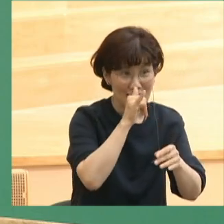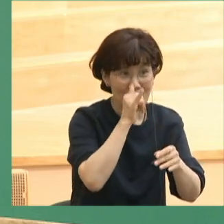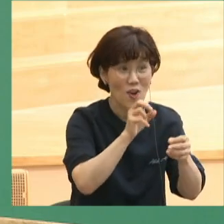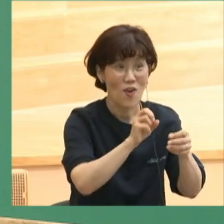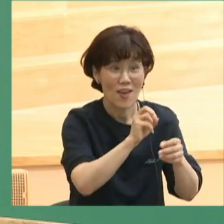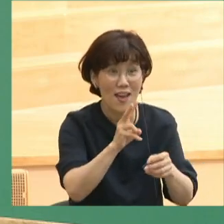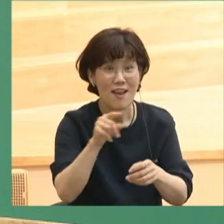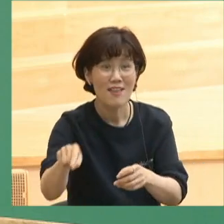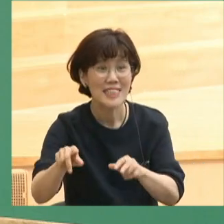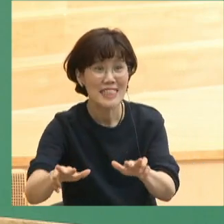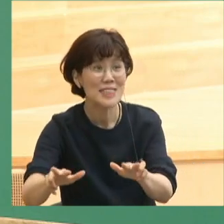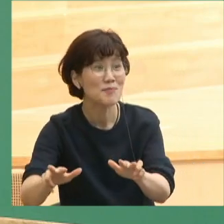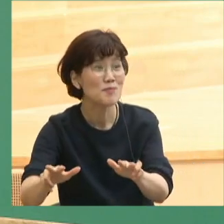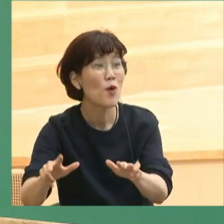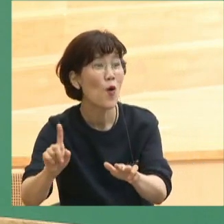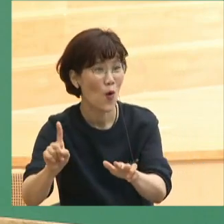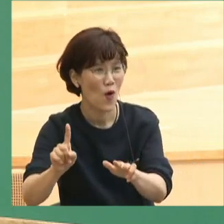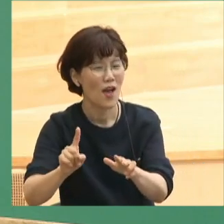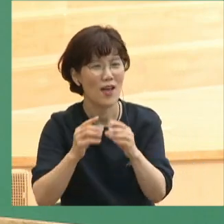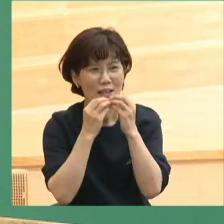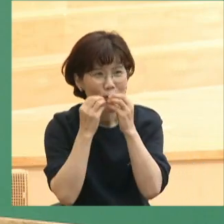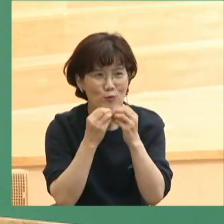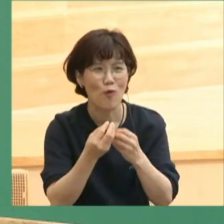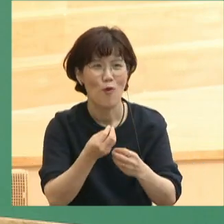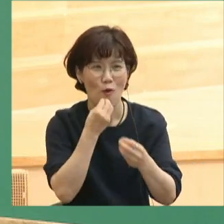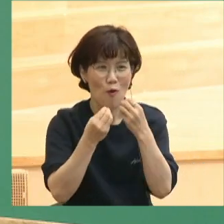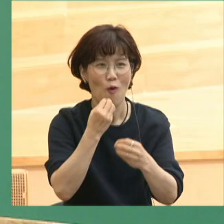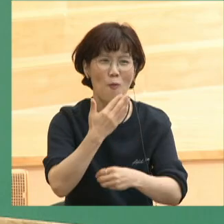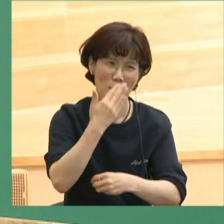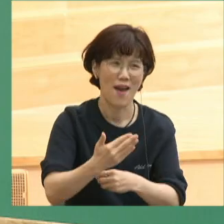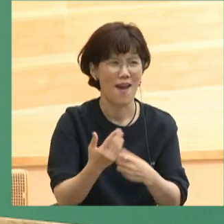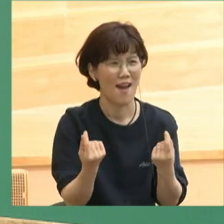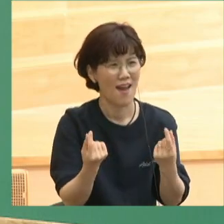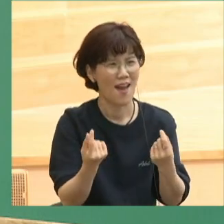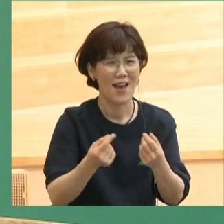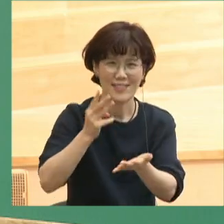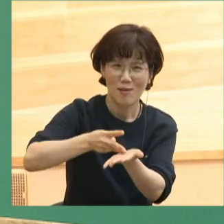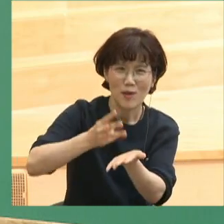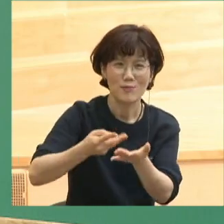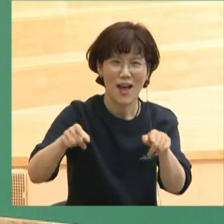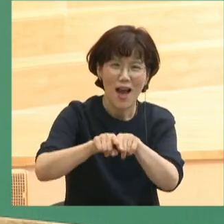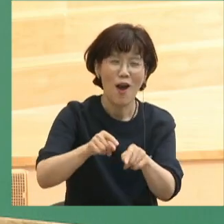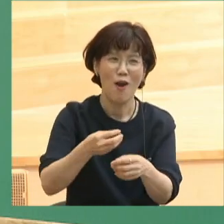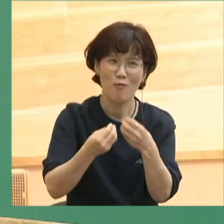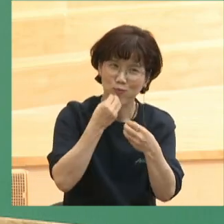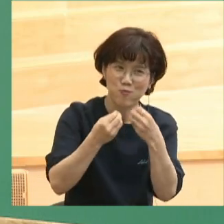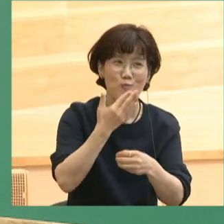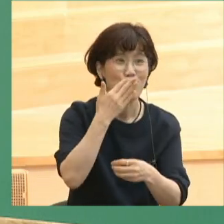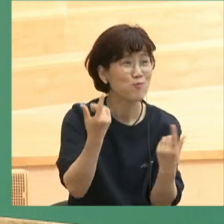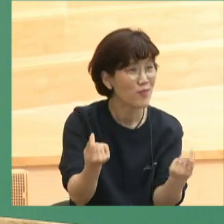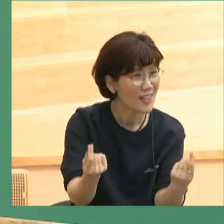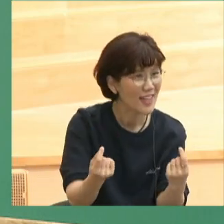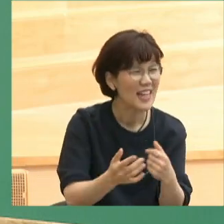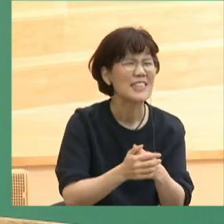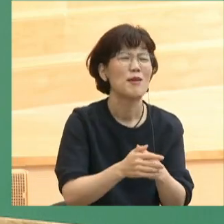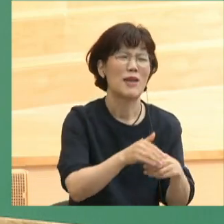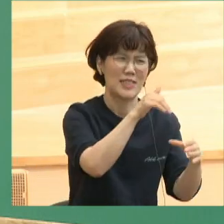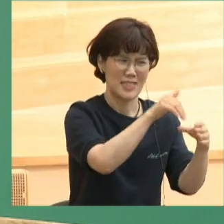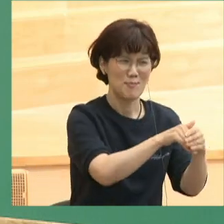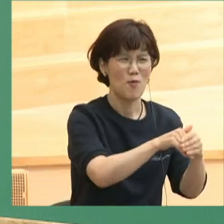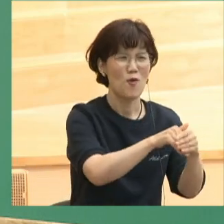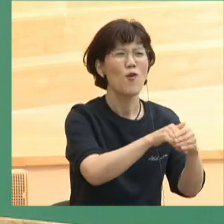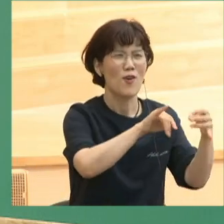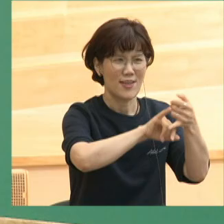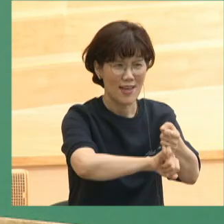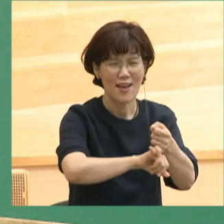심어야 지금쯤 돼서 이제 상추 쌈도 먹고 삼겹살도 구워서 쌈 싸먹고 그렇게 하잖아요. 심어야 거두는